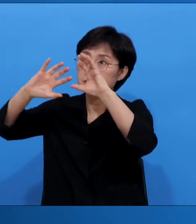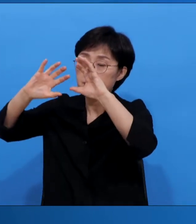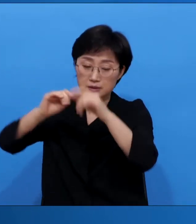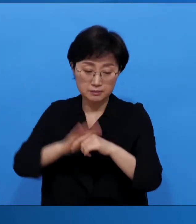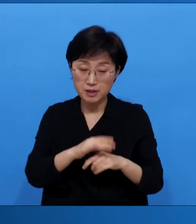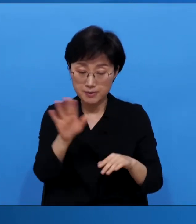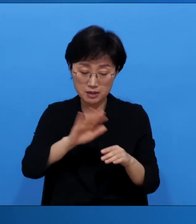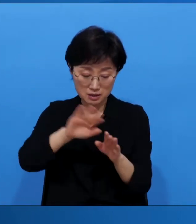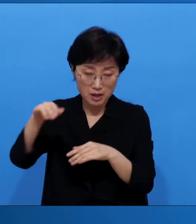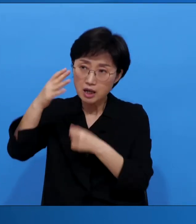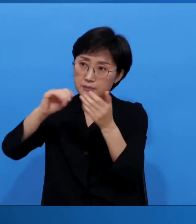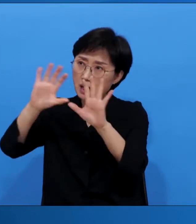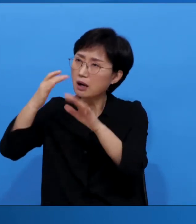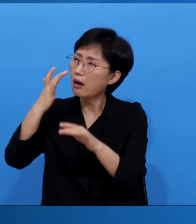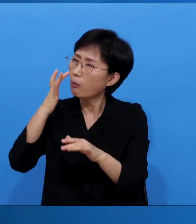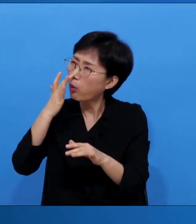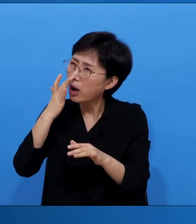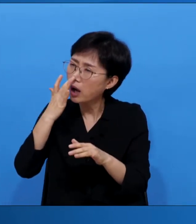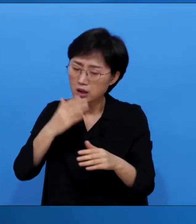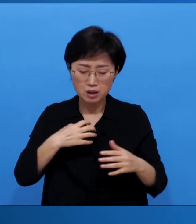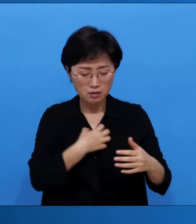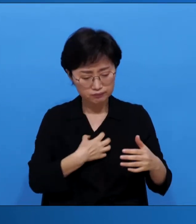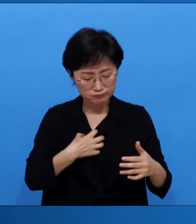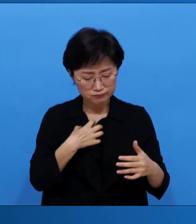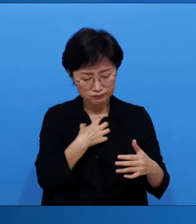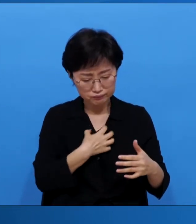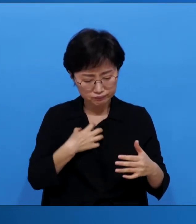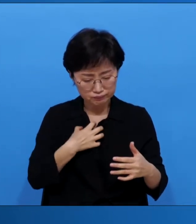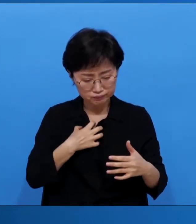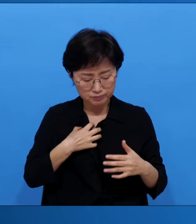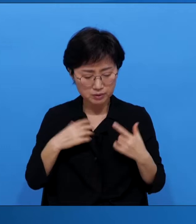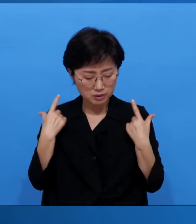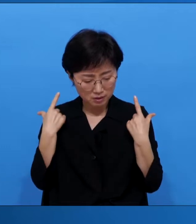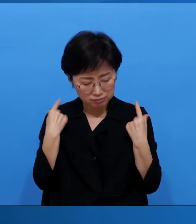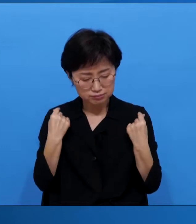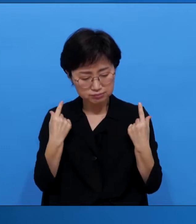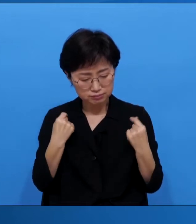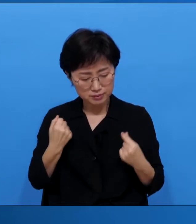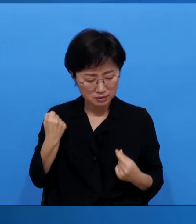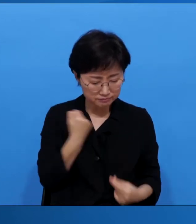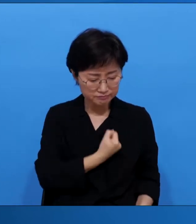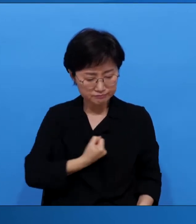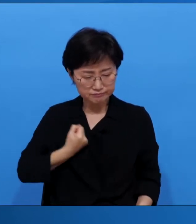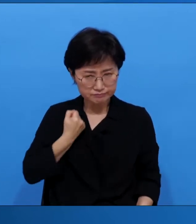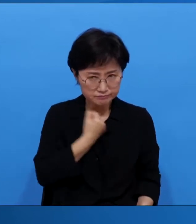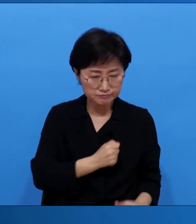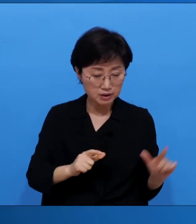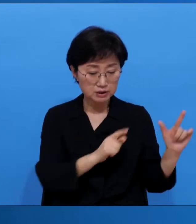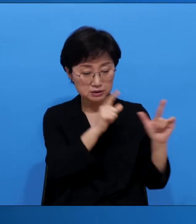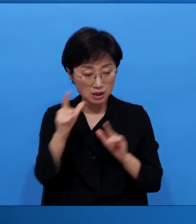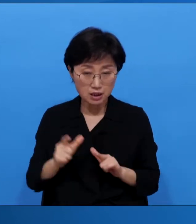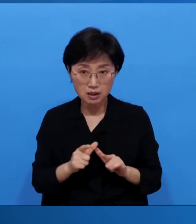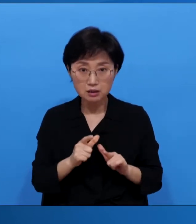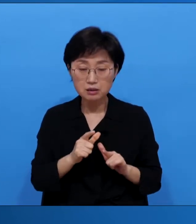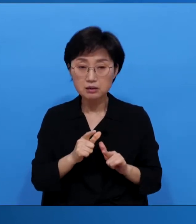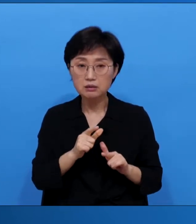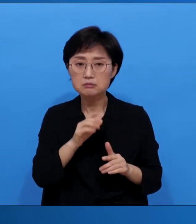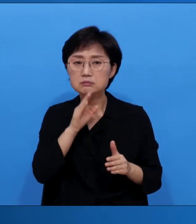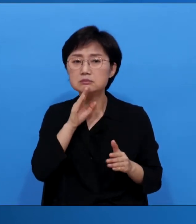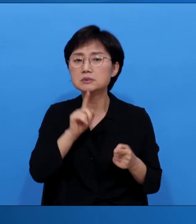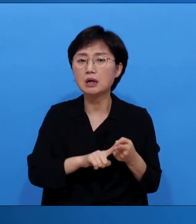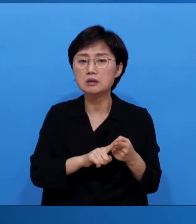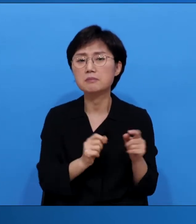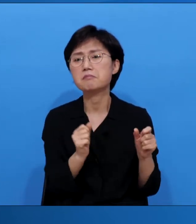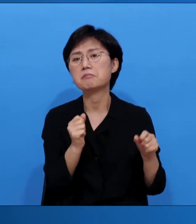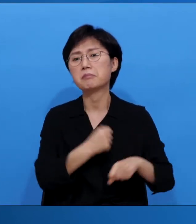따라옵니다. Today, you may be filled with grief. Today, you may be filled with concerns and worries. Immediately, there is no result that follows that. But when time passes, there